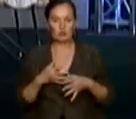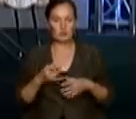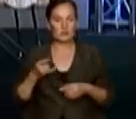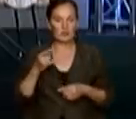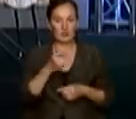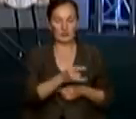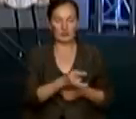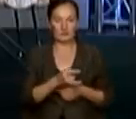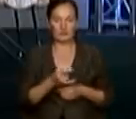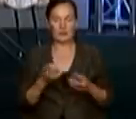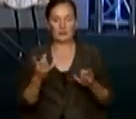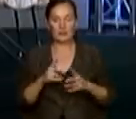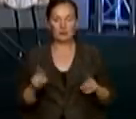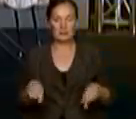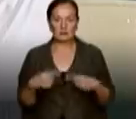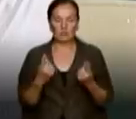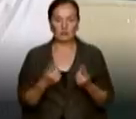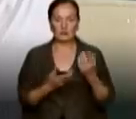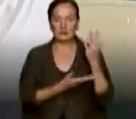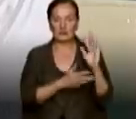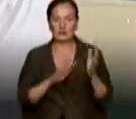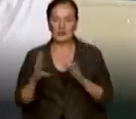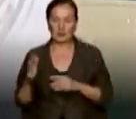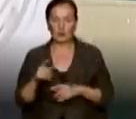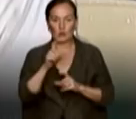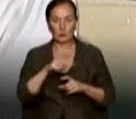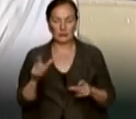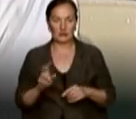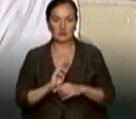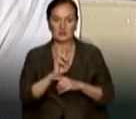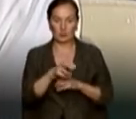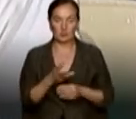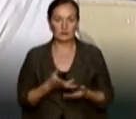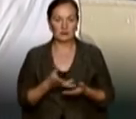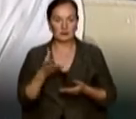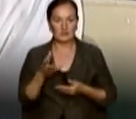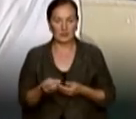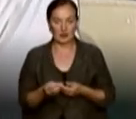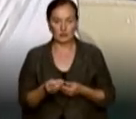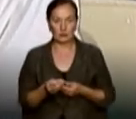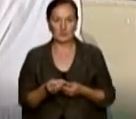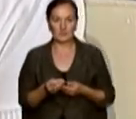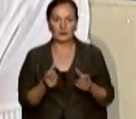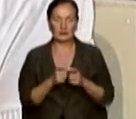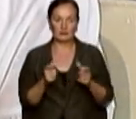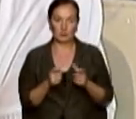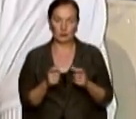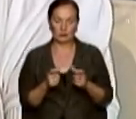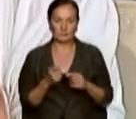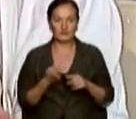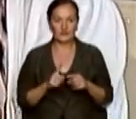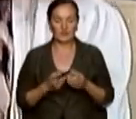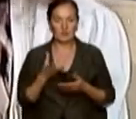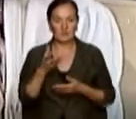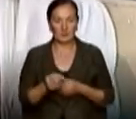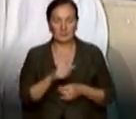на територію якої людина, якщо заходить, вона сплачує як за вхідний квиток плату. Тобто ця плата повинна бути йти на